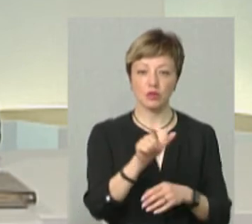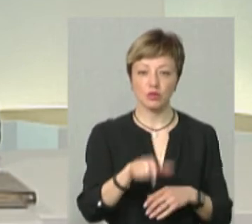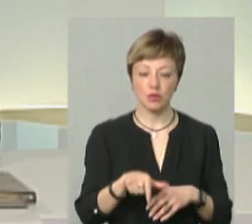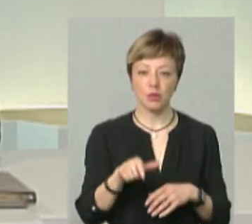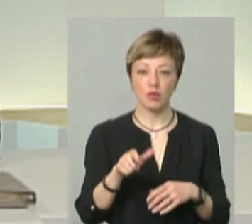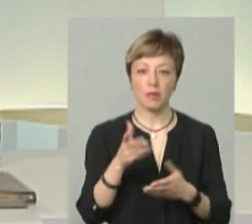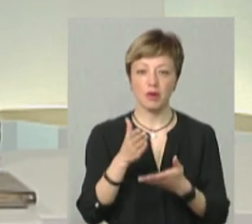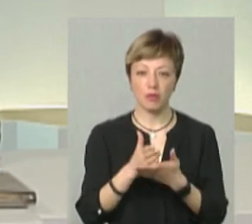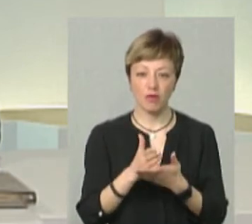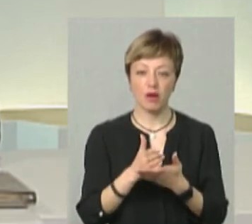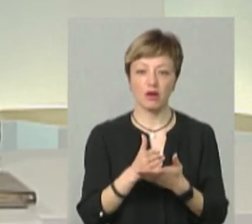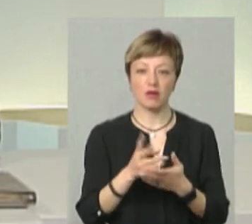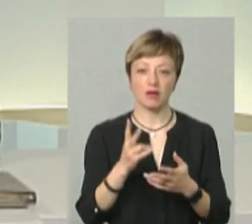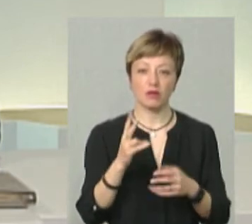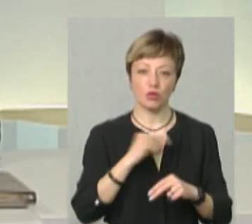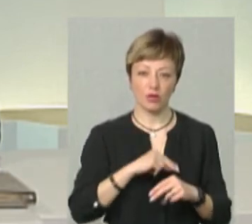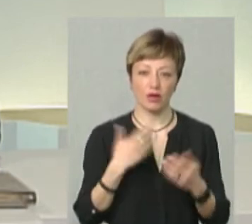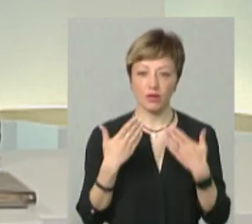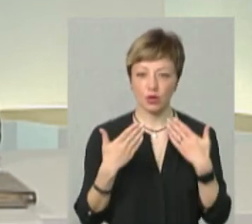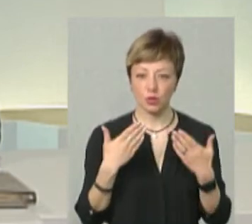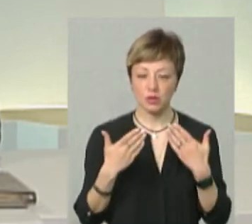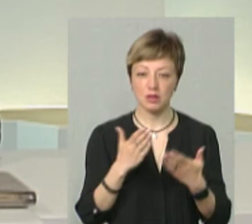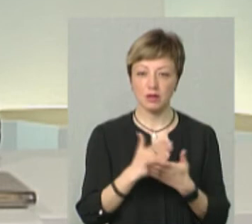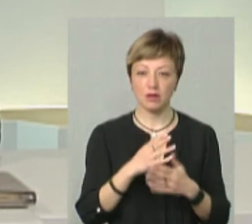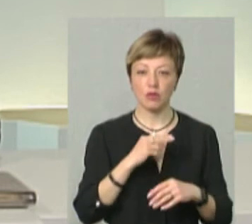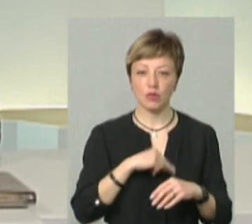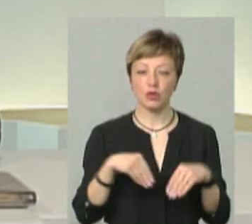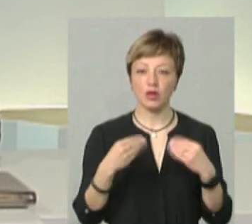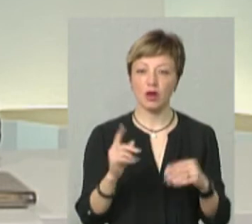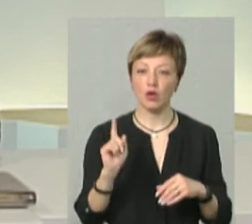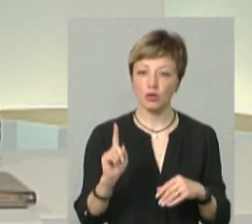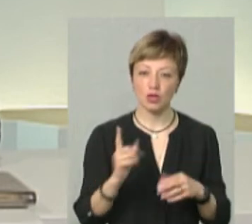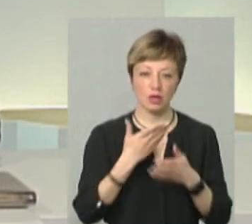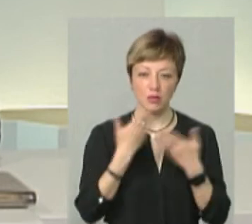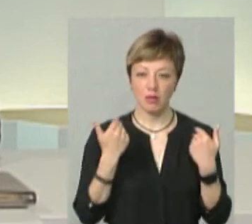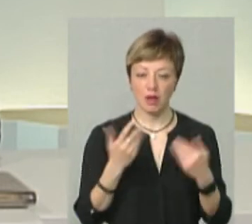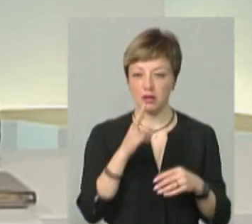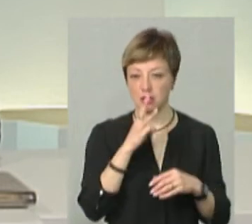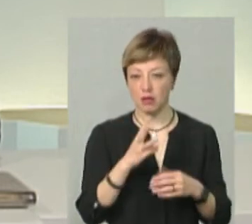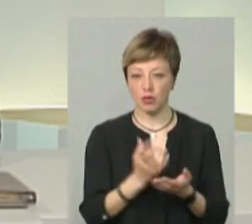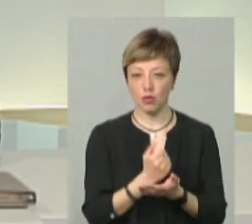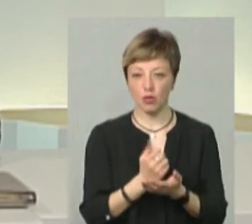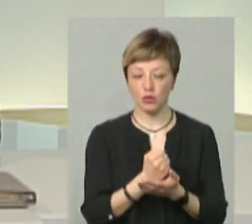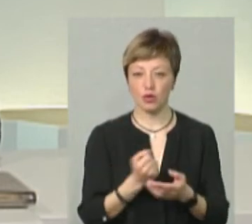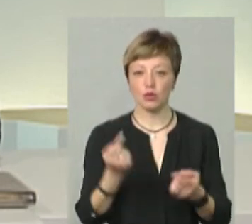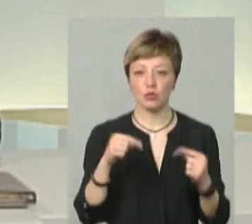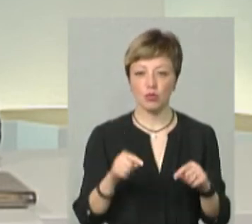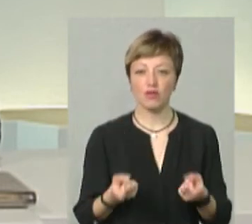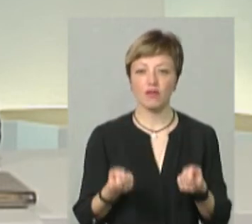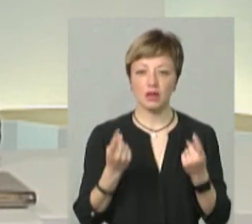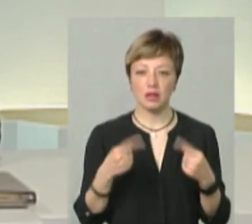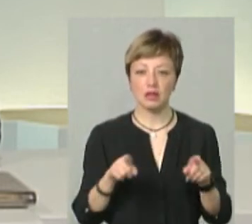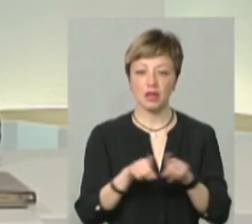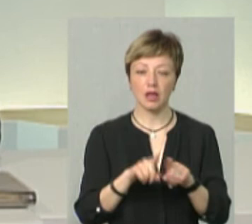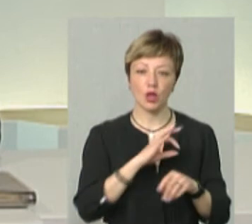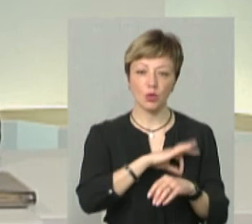тому що вона перебуває по факту на сьогодні в трудових відносинах в роботодавця, хоча і не має заробітку і доходу. Тому і виникли